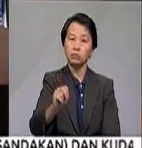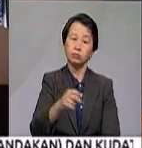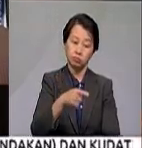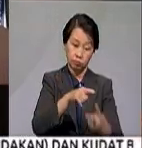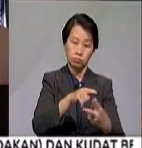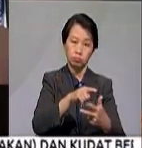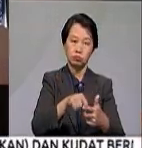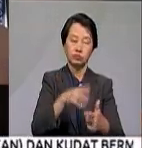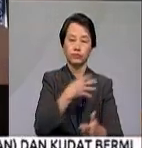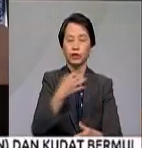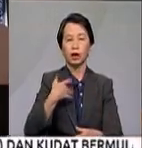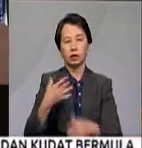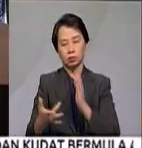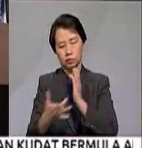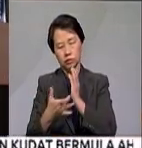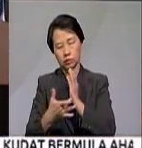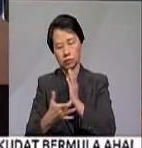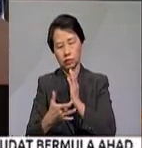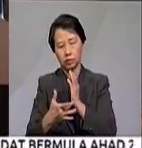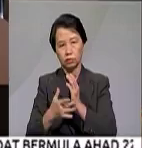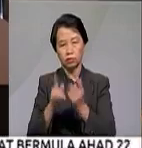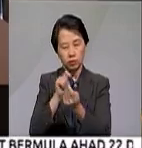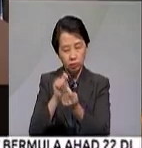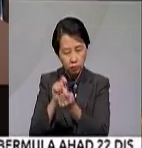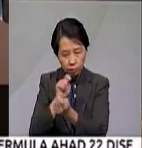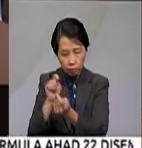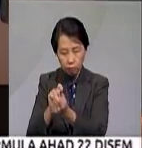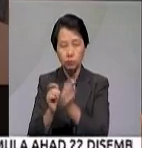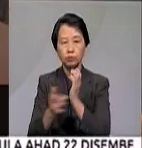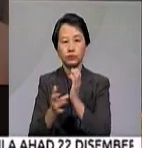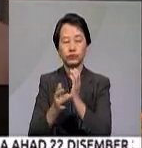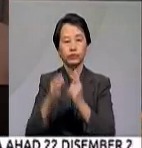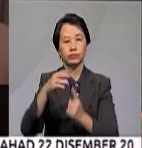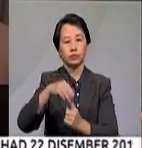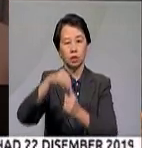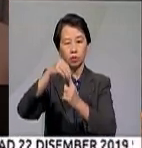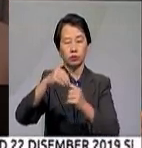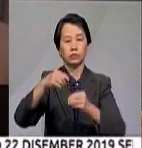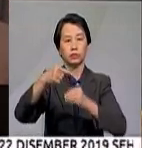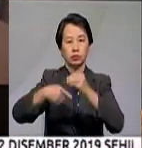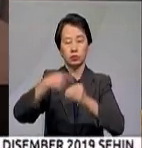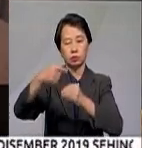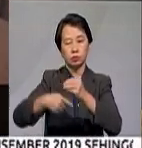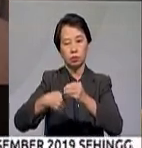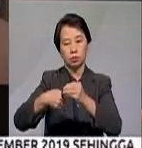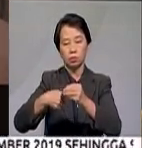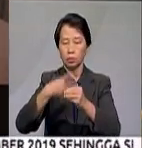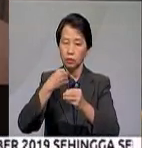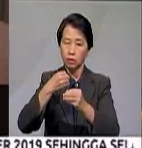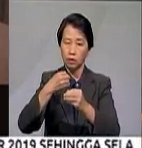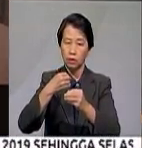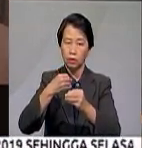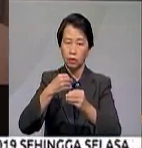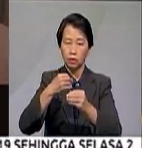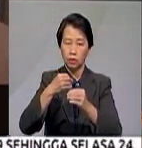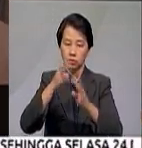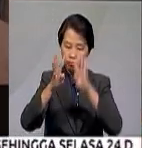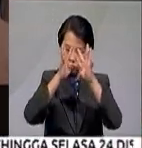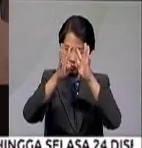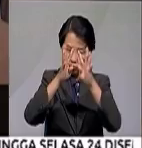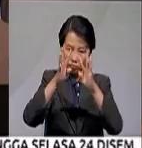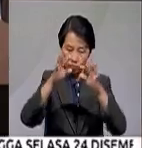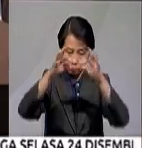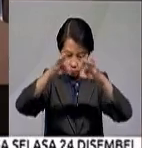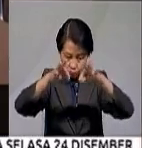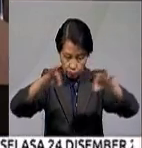ada teknologi-teknologi tertentu, terutamanya berkenaan dengan decoration